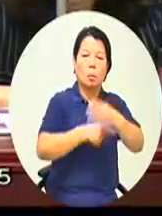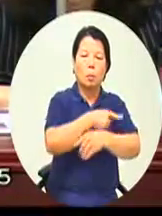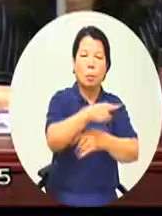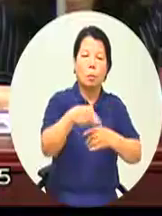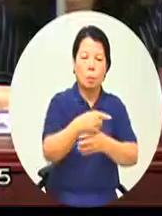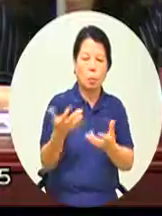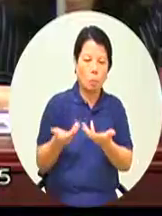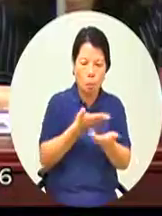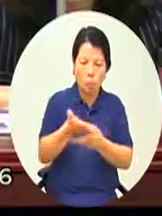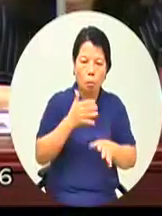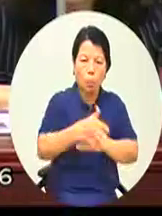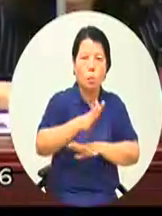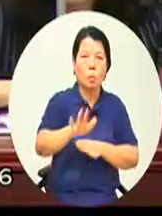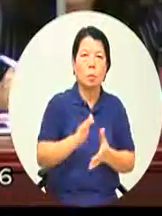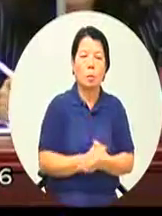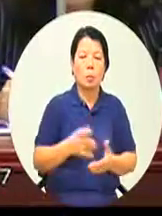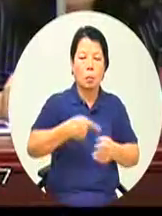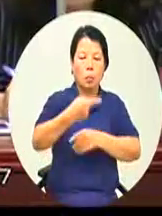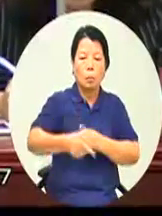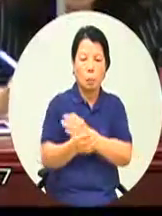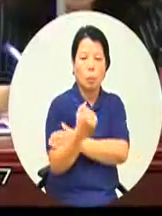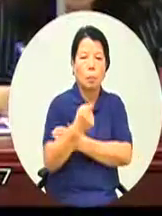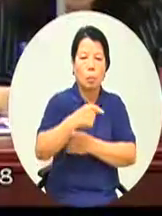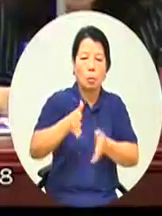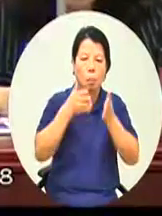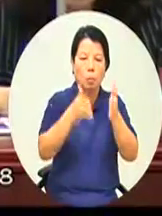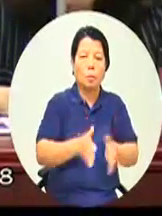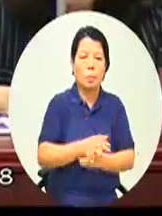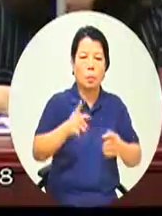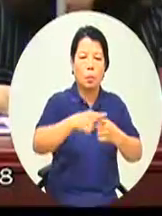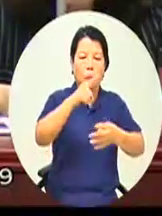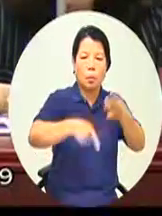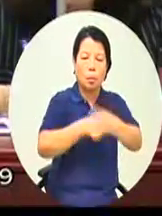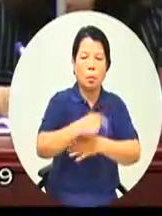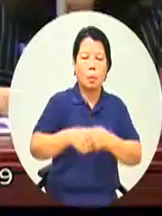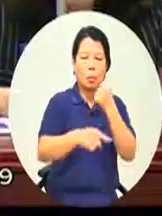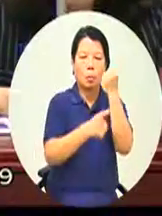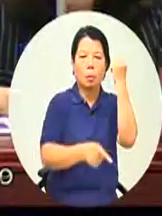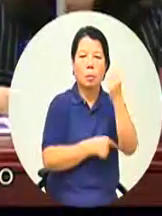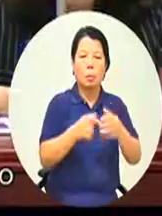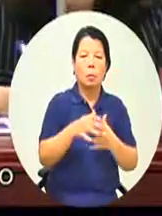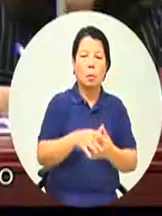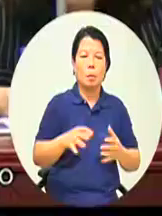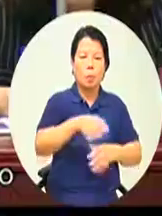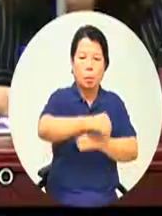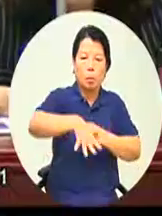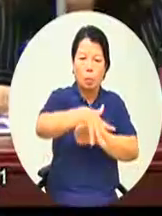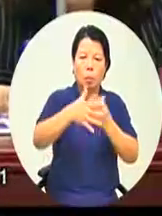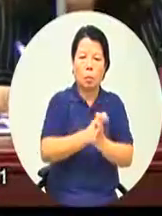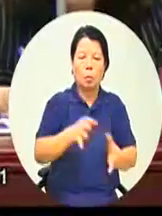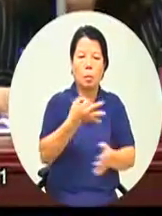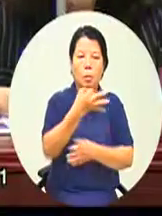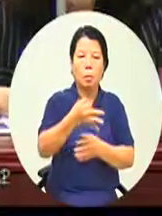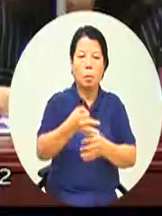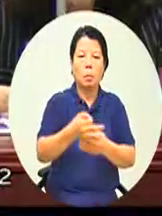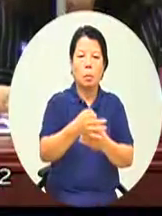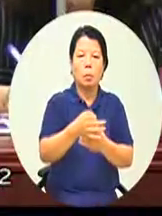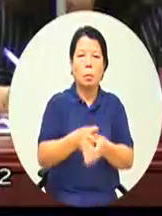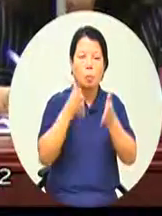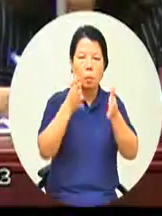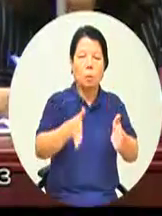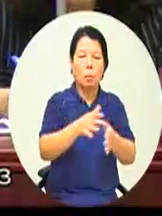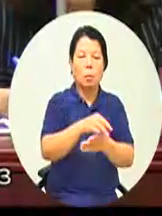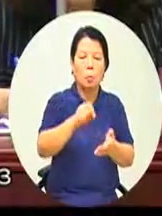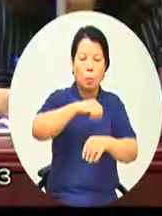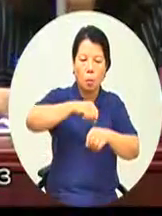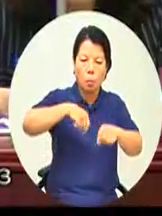接下来我们会积极的针对人事、法规、还有组织、还有财务方面，我们会研拟